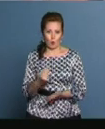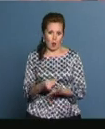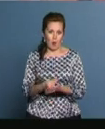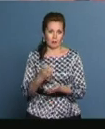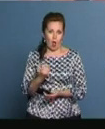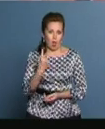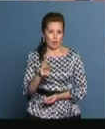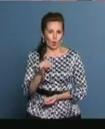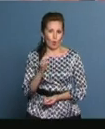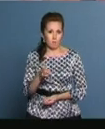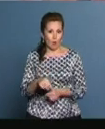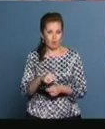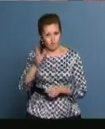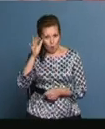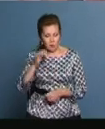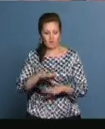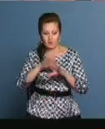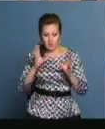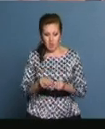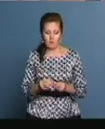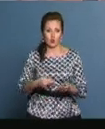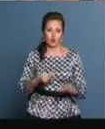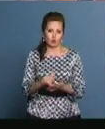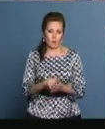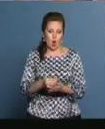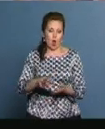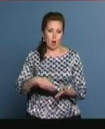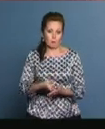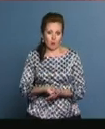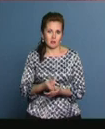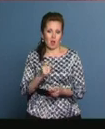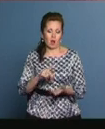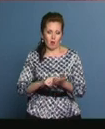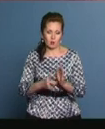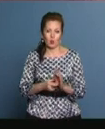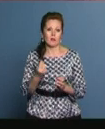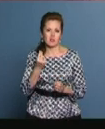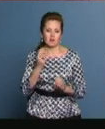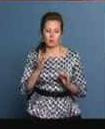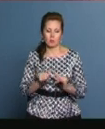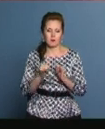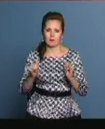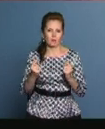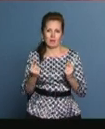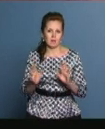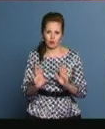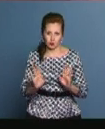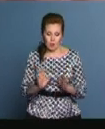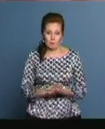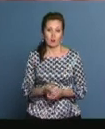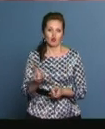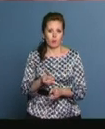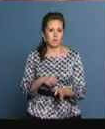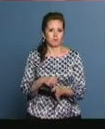И в целом в сумме оплаты за квартиру это совершенно незначительная цифра. Чтобы частично помочь справиться водоканалу с долгами,